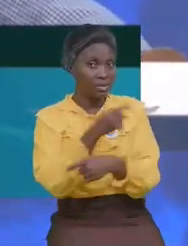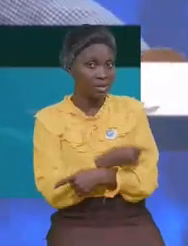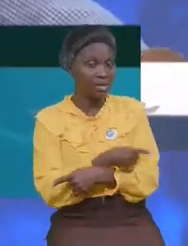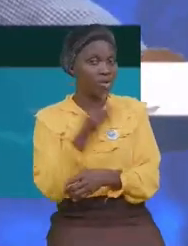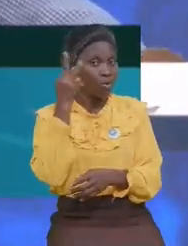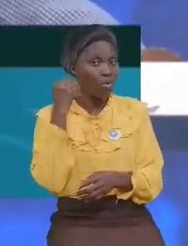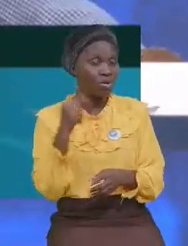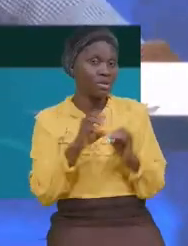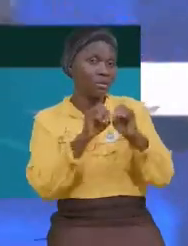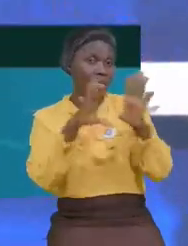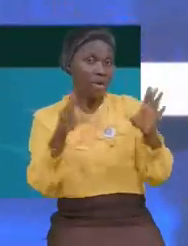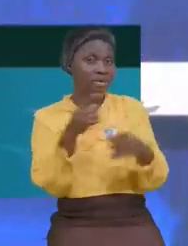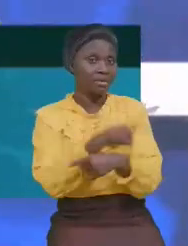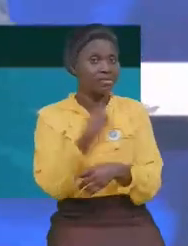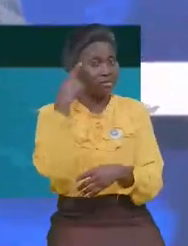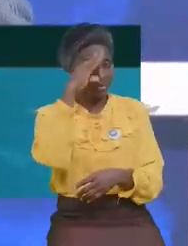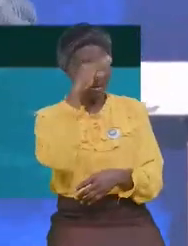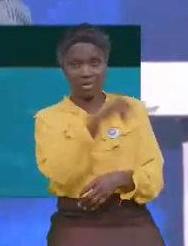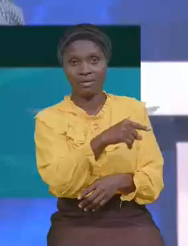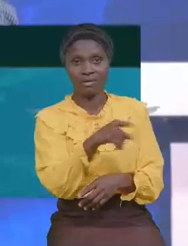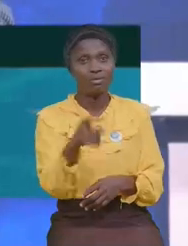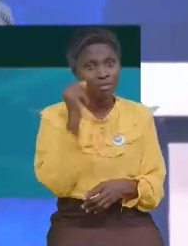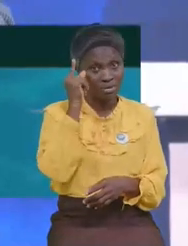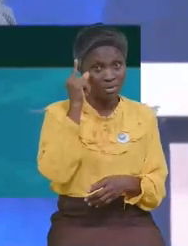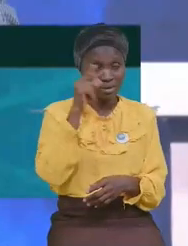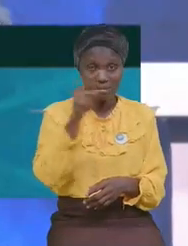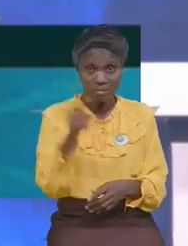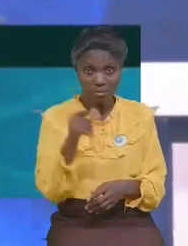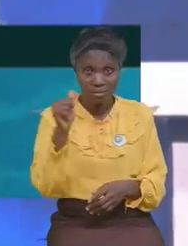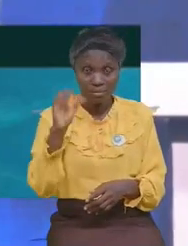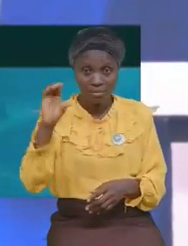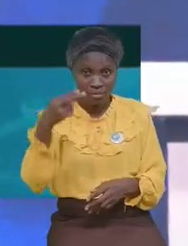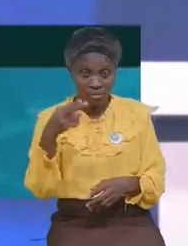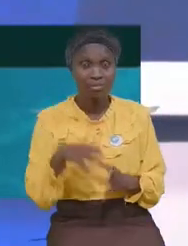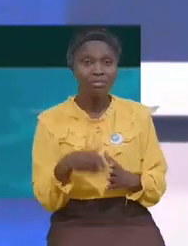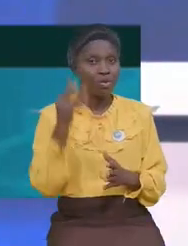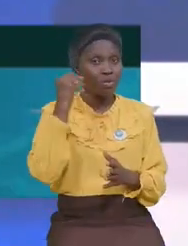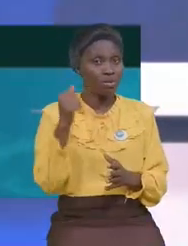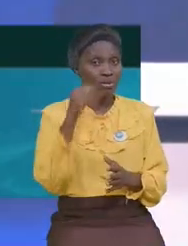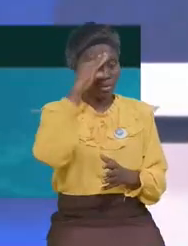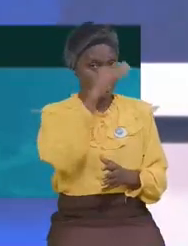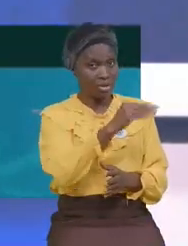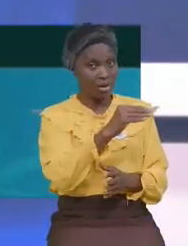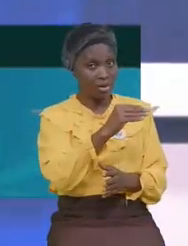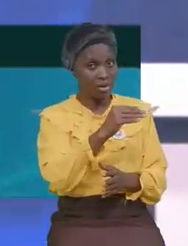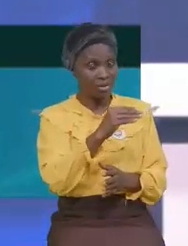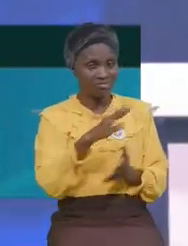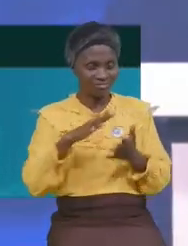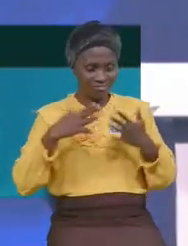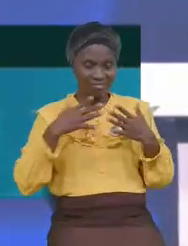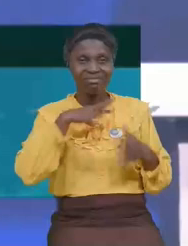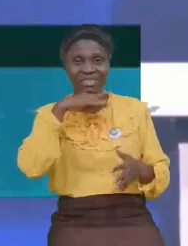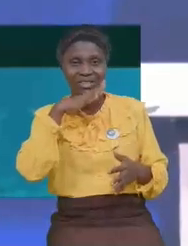était un jour radieux pour lui. Vous comprenez bien, Zachée, il était